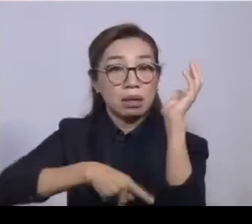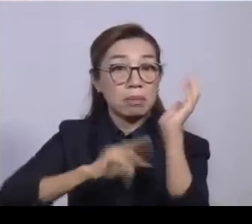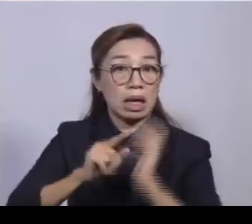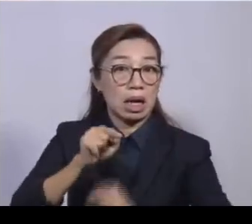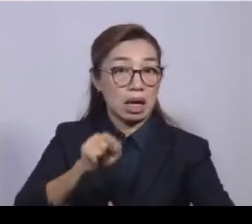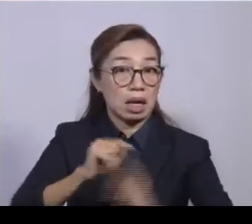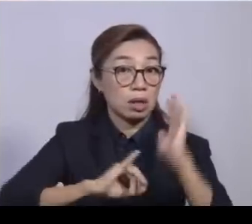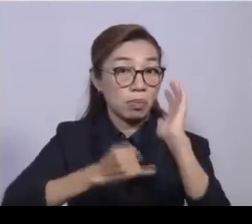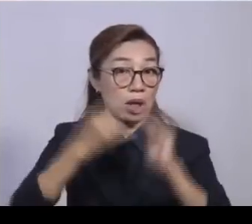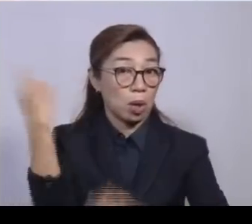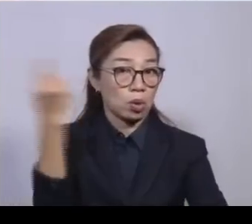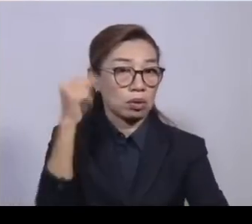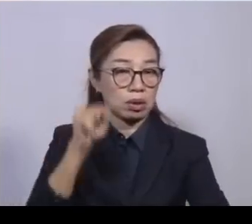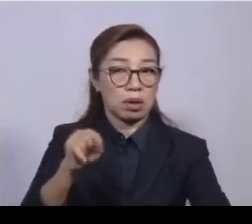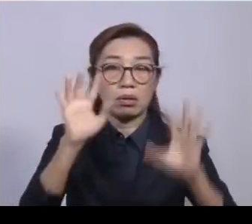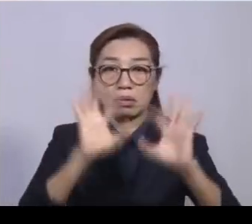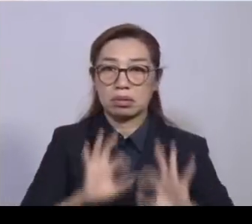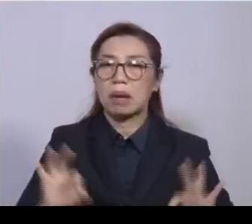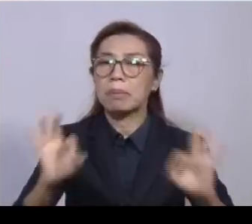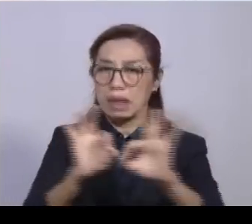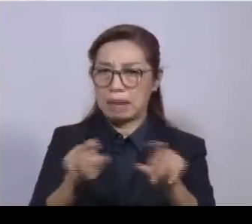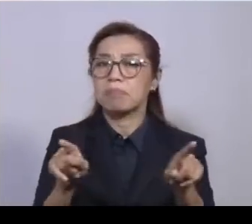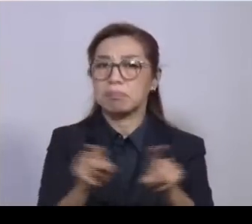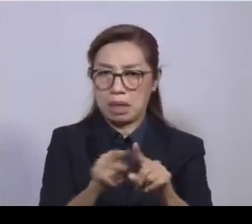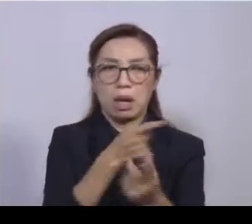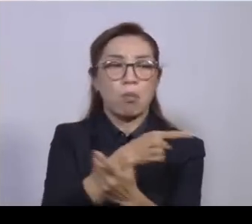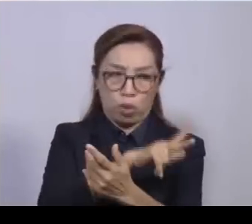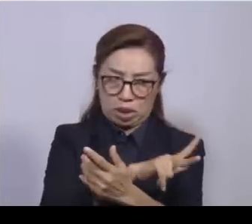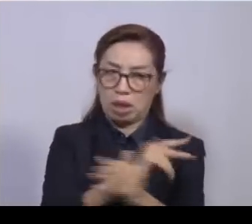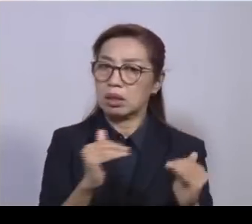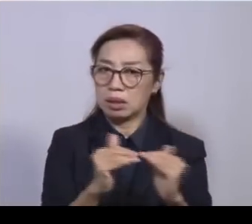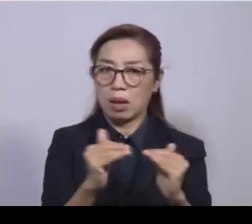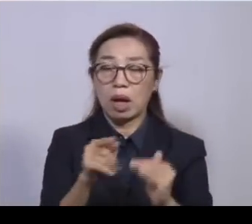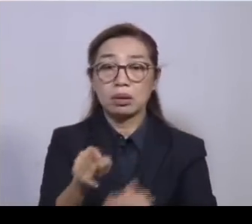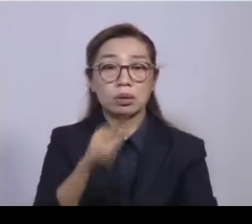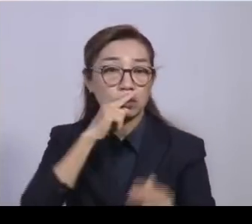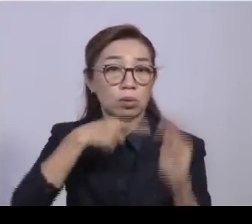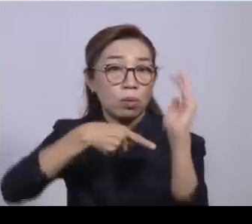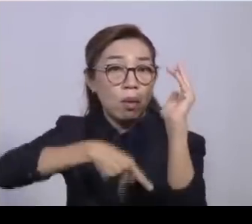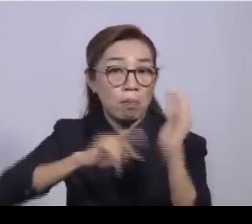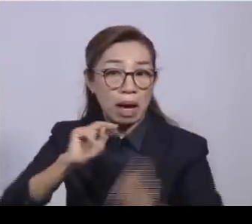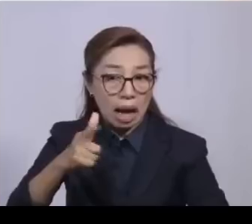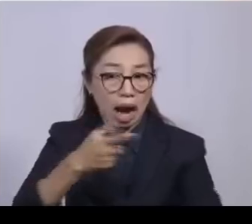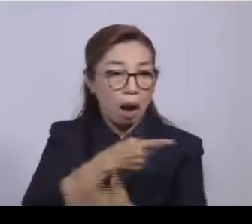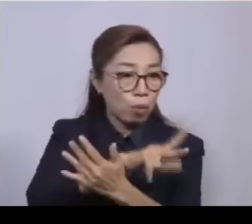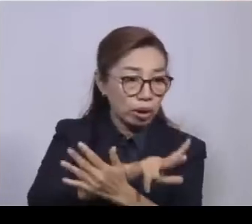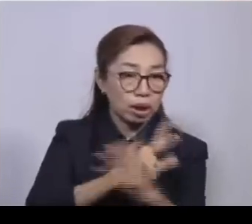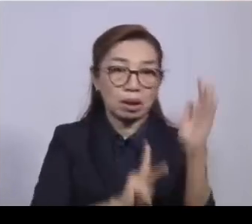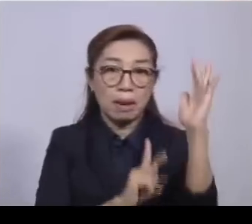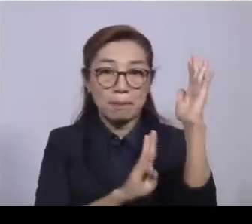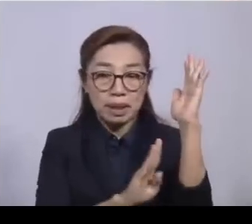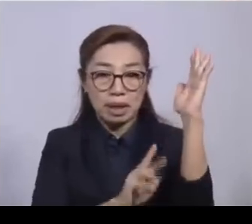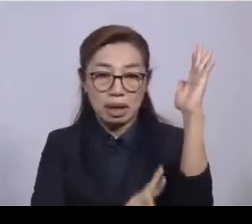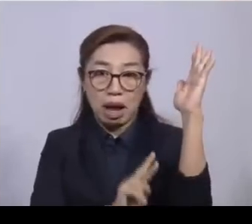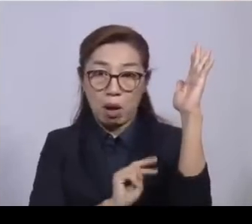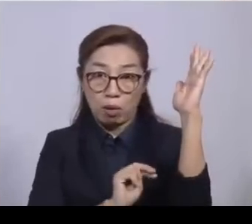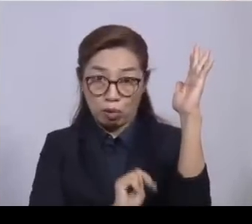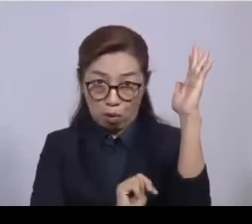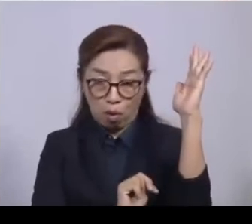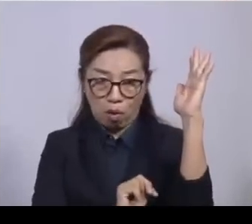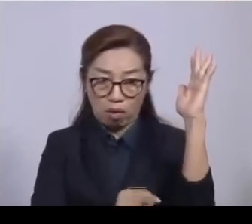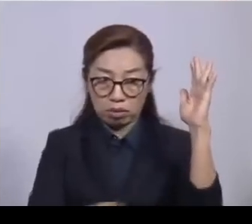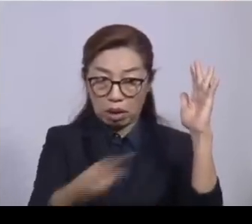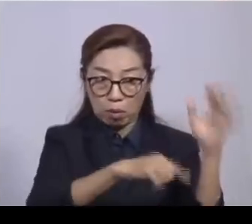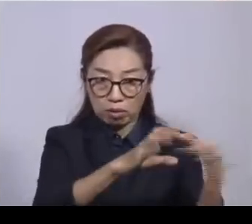ถือเป็นอีกหนึ่งจังหวัดท่องเที่ยวที่มีความสำคัญไม่แพ้จังหวัดภูเก็ตหากพังงาภูเก็ตกระบี่และระนองสามารถเชื่อม